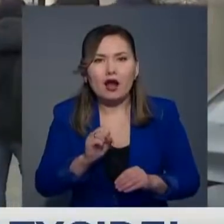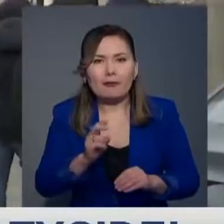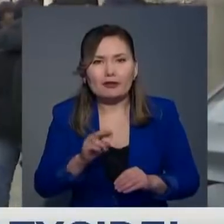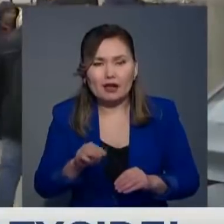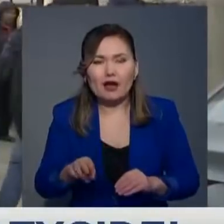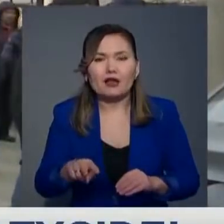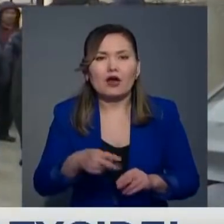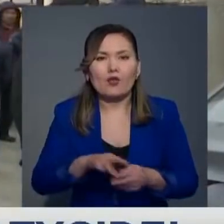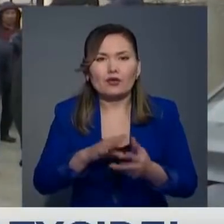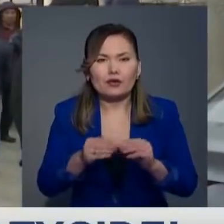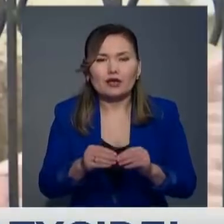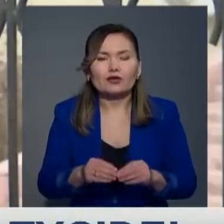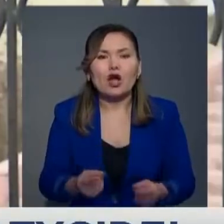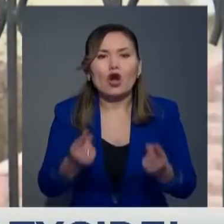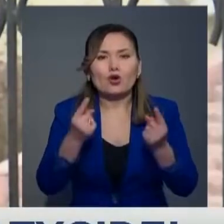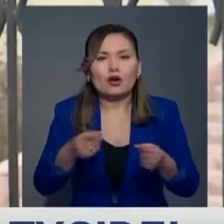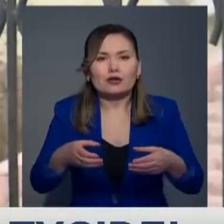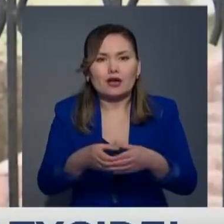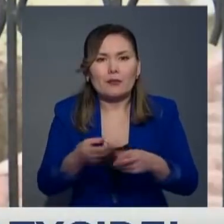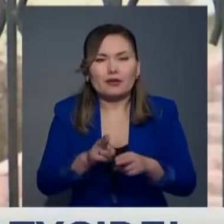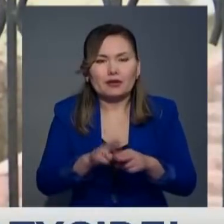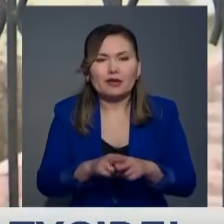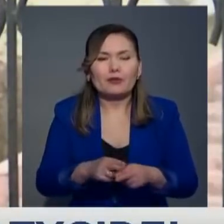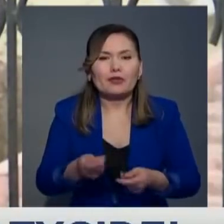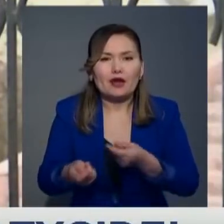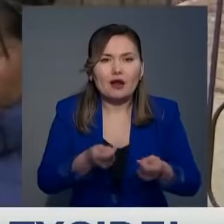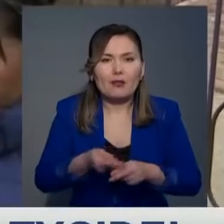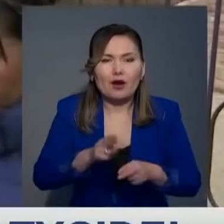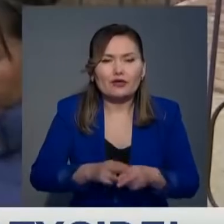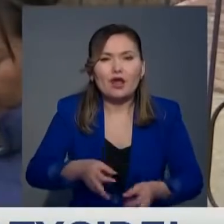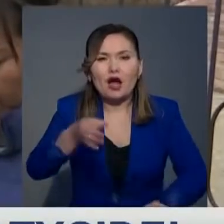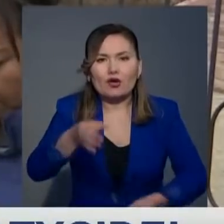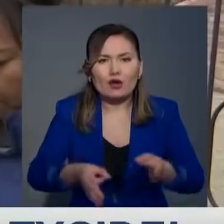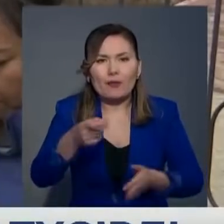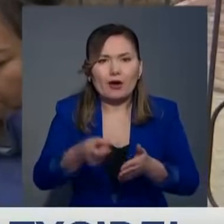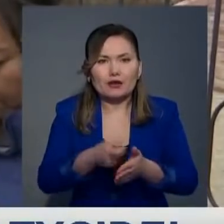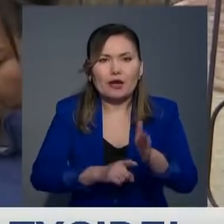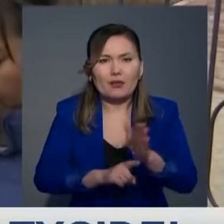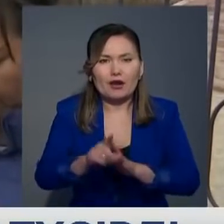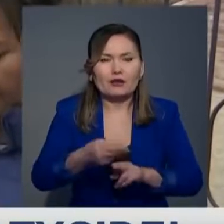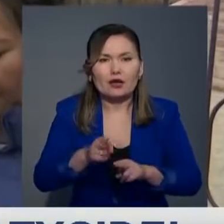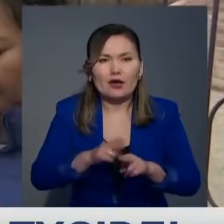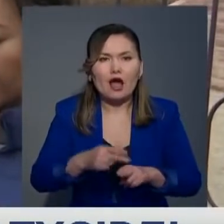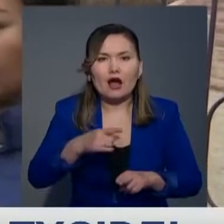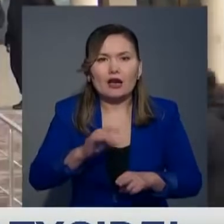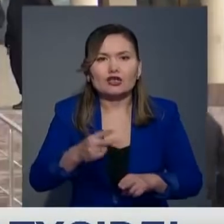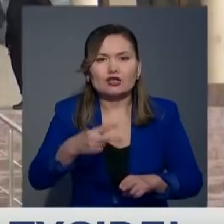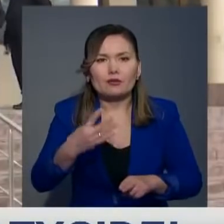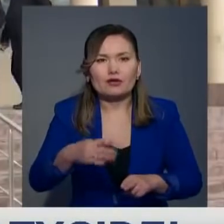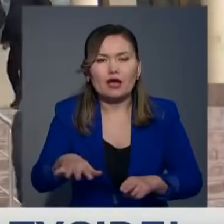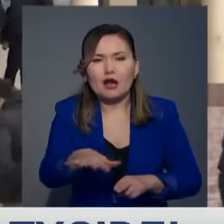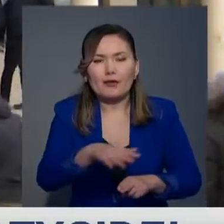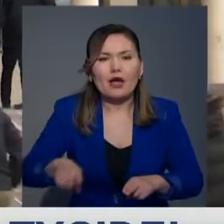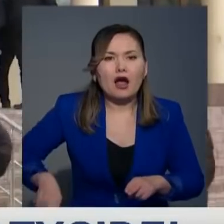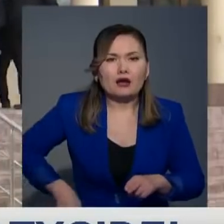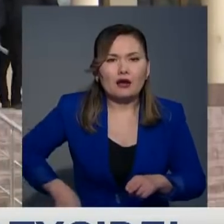және Гарант 24 ломбард жауапкершілігі шектеулі серіктестеріне қатысты тергеу амалдары басталды. Гарант 24-тің аймақтық